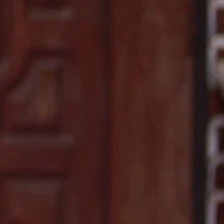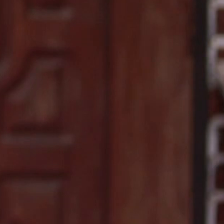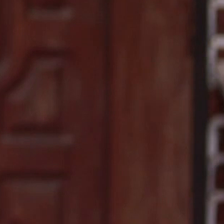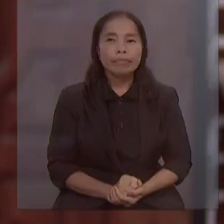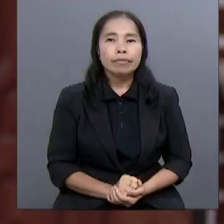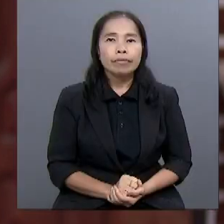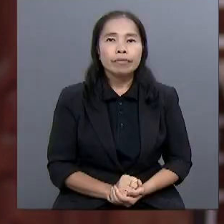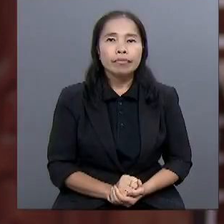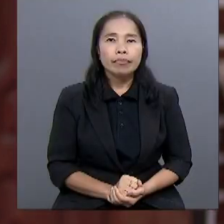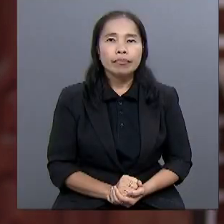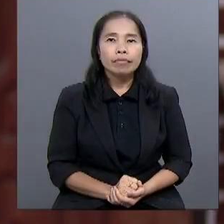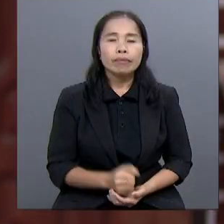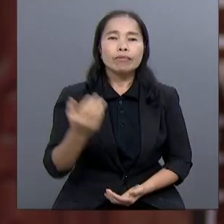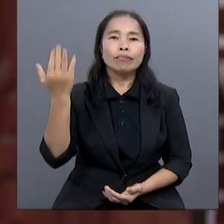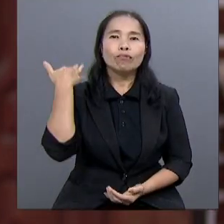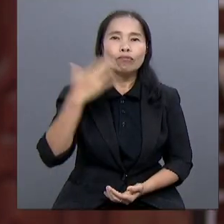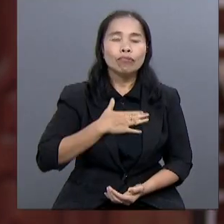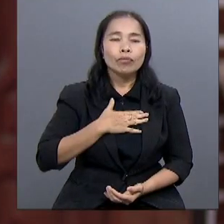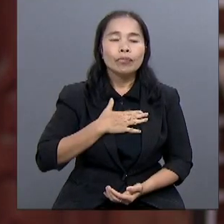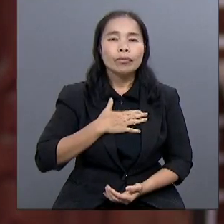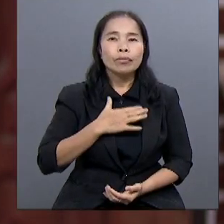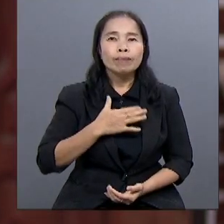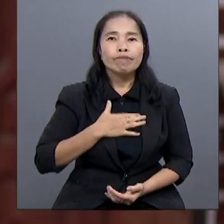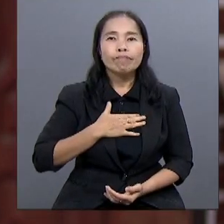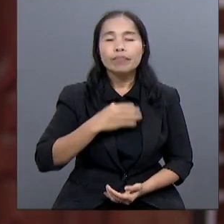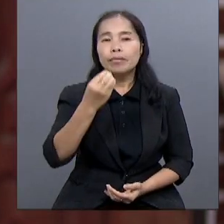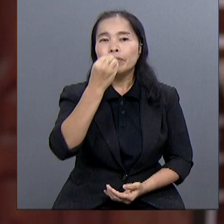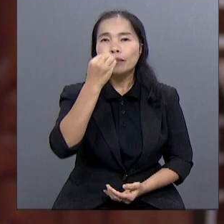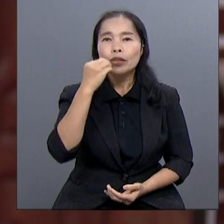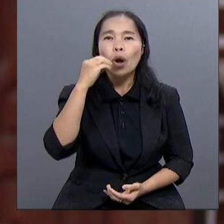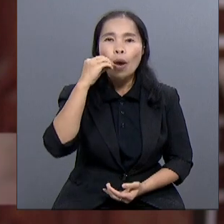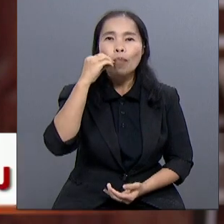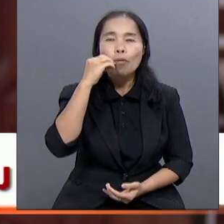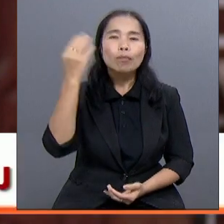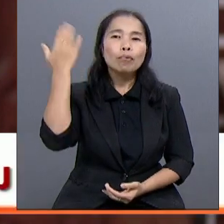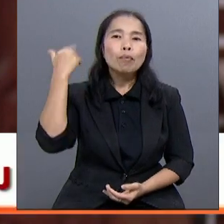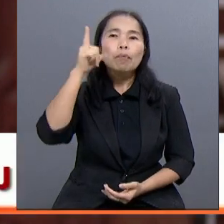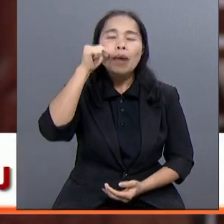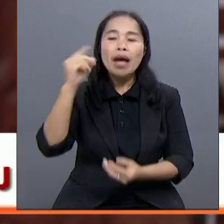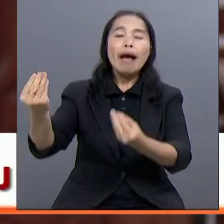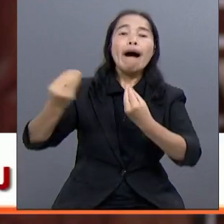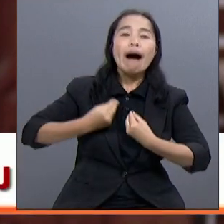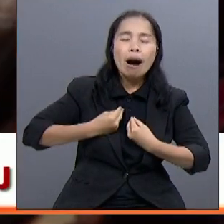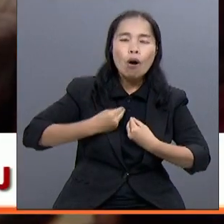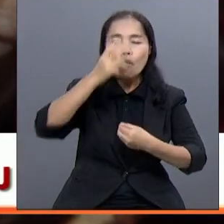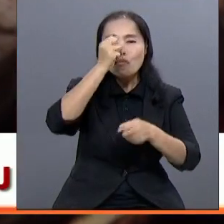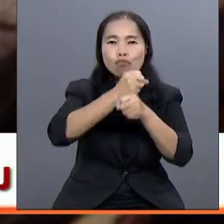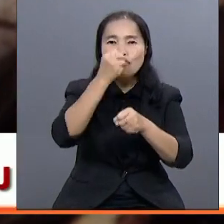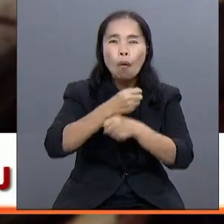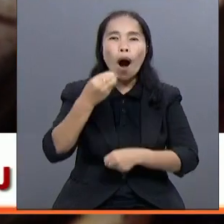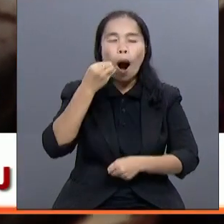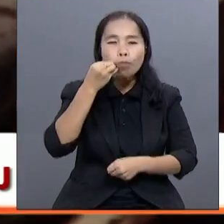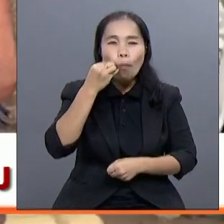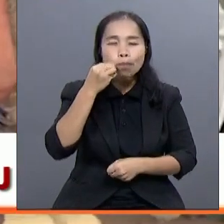อันคอยขอขมากจุปากเจ้าแน่เนี่ยยำเห็นมันแดงเกลืออยากเที่ยวก็ได้กิน การกินหม